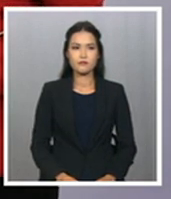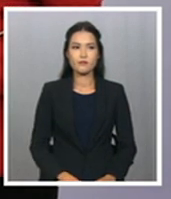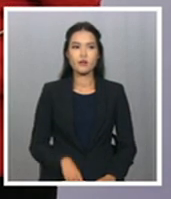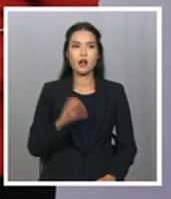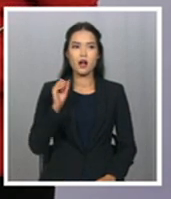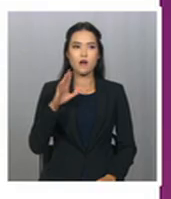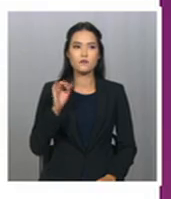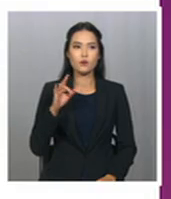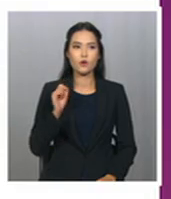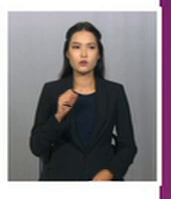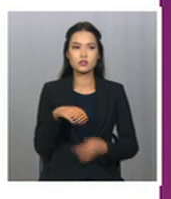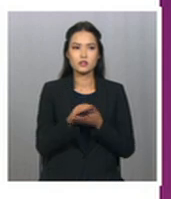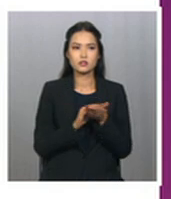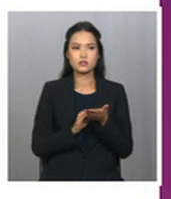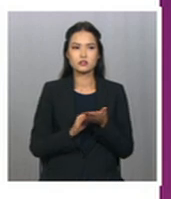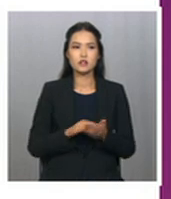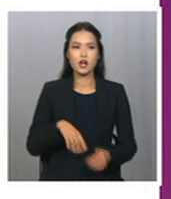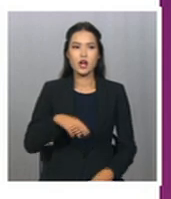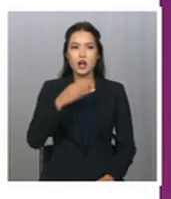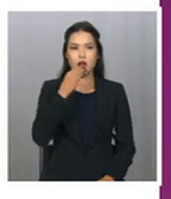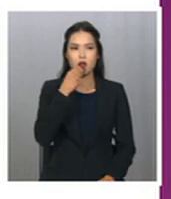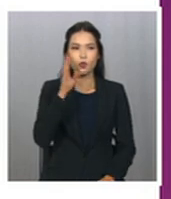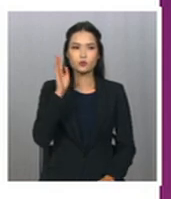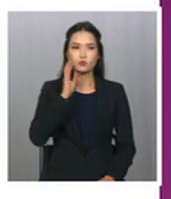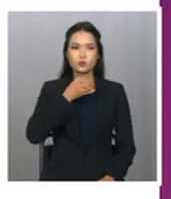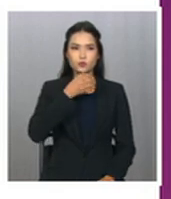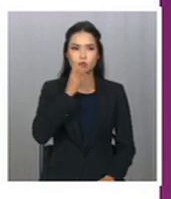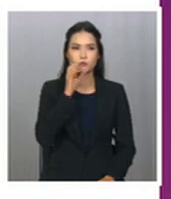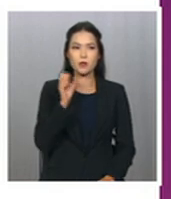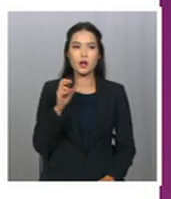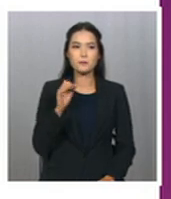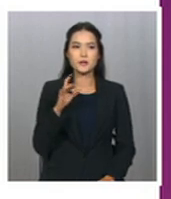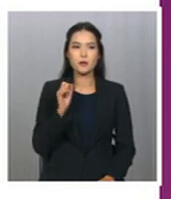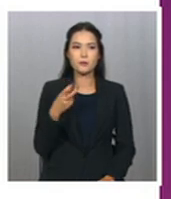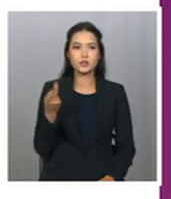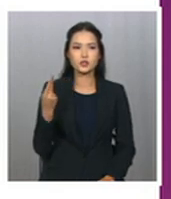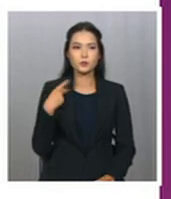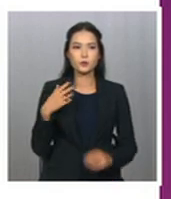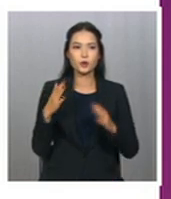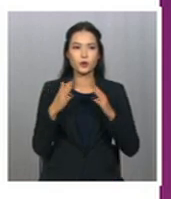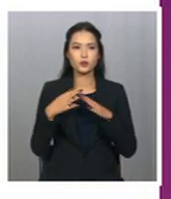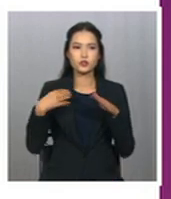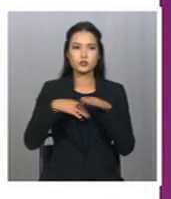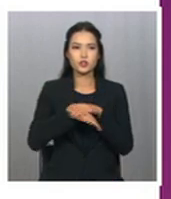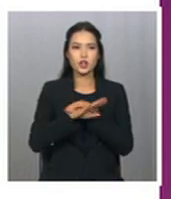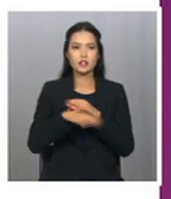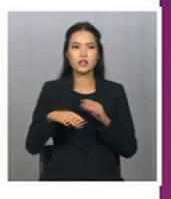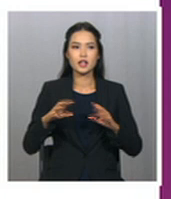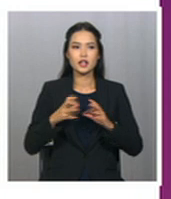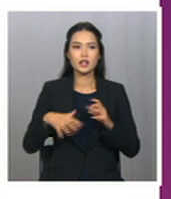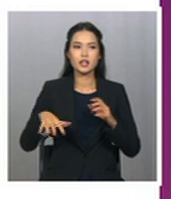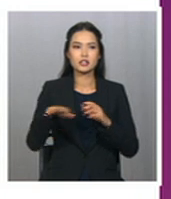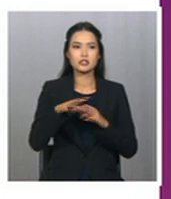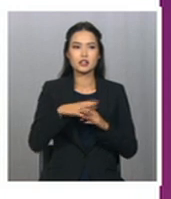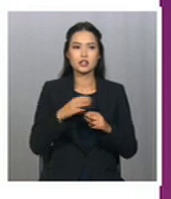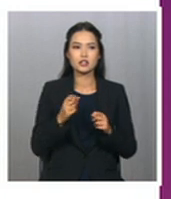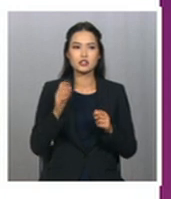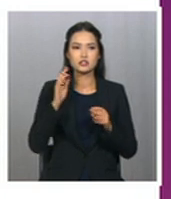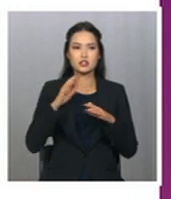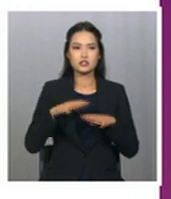Автордың жазғаны. Аз су ішіп, Абдрахман екеміз үйден шыққанда елдің алды жата бастап